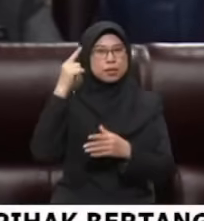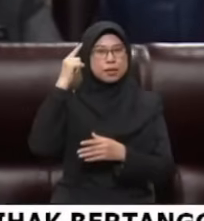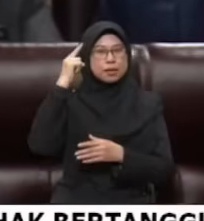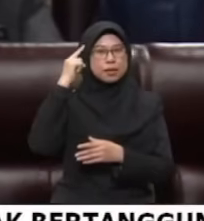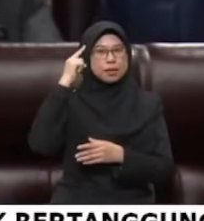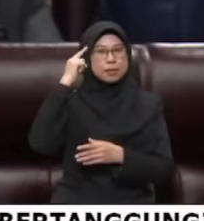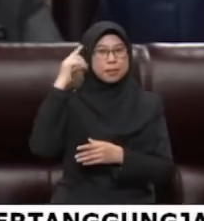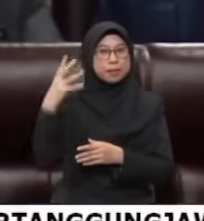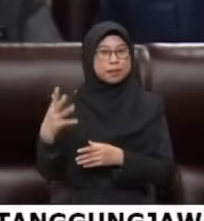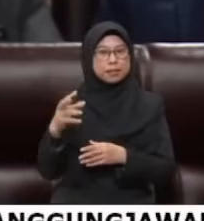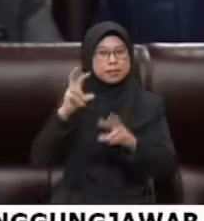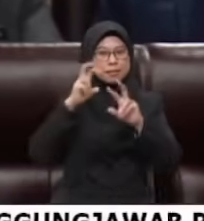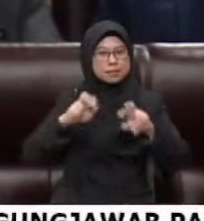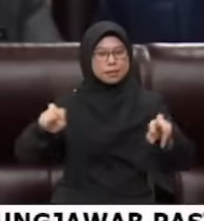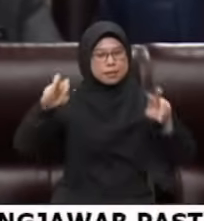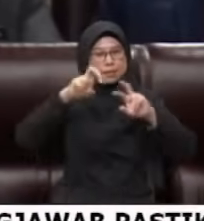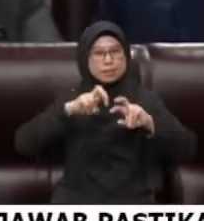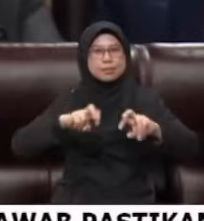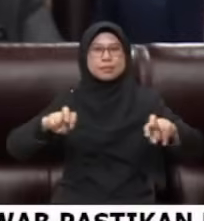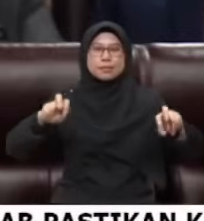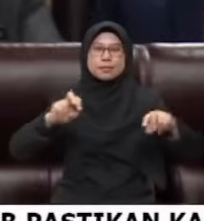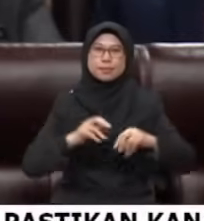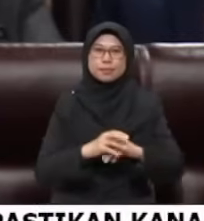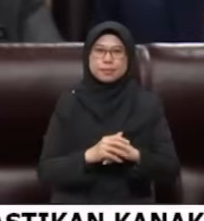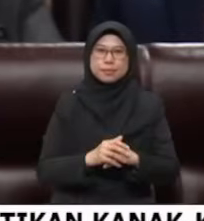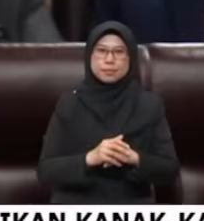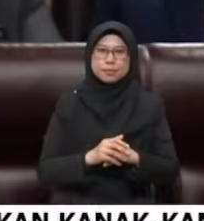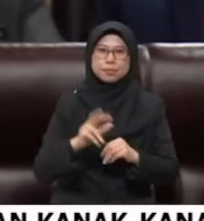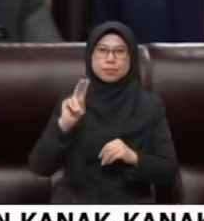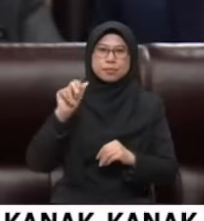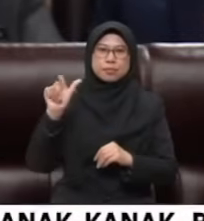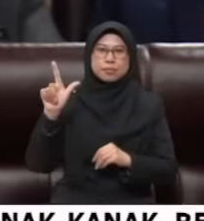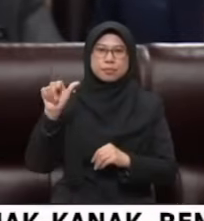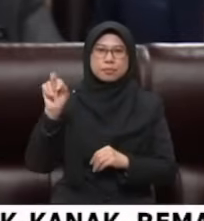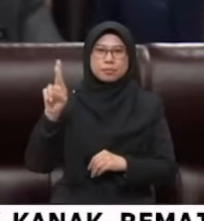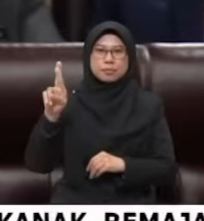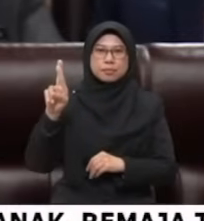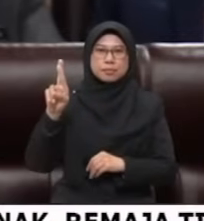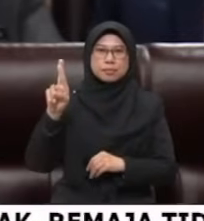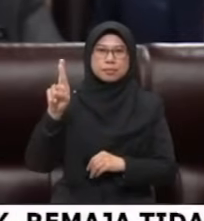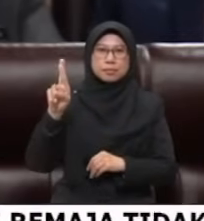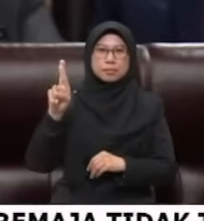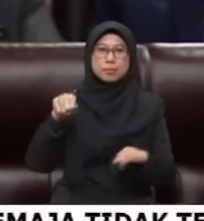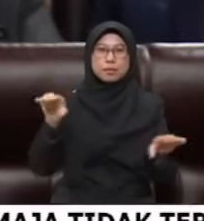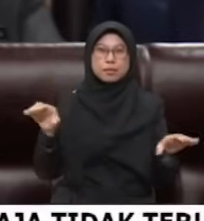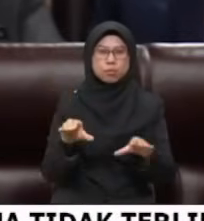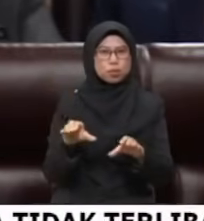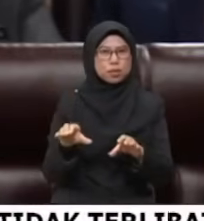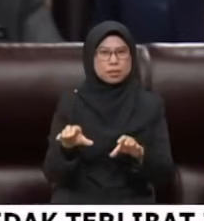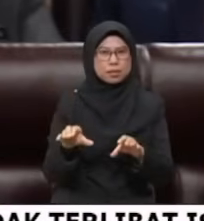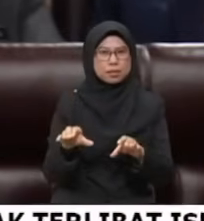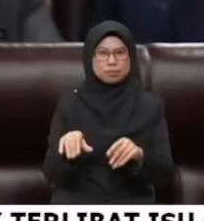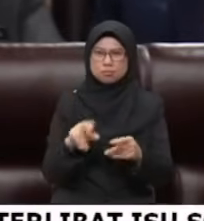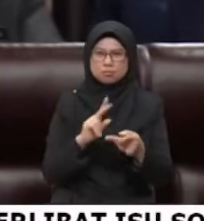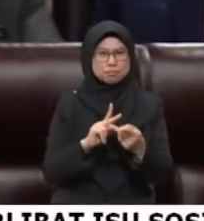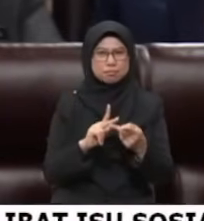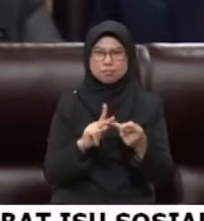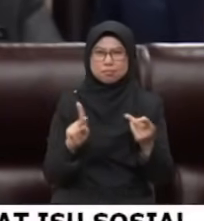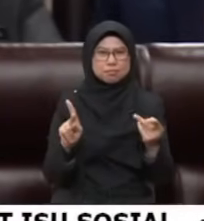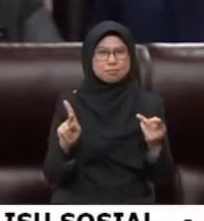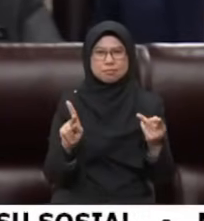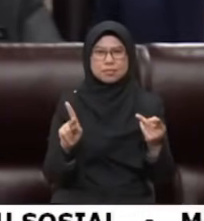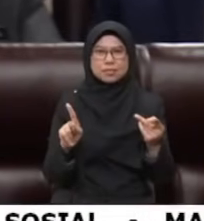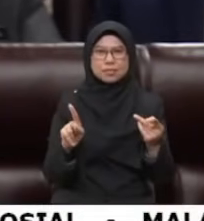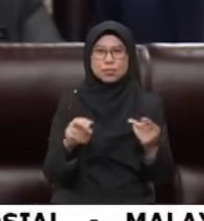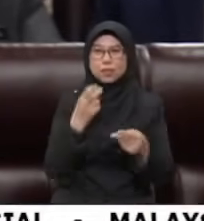kajian mereka bahawa kultur yang di buat itu tidak sesuai untuk